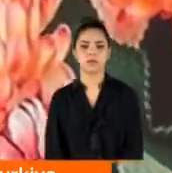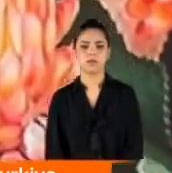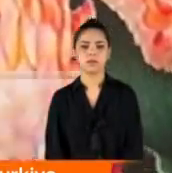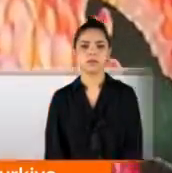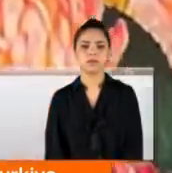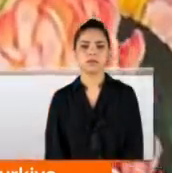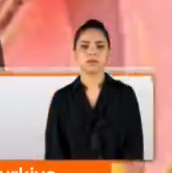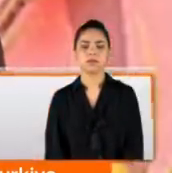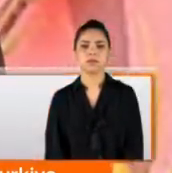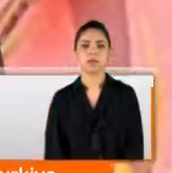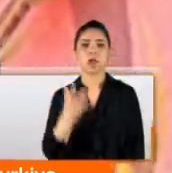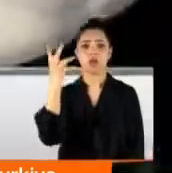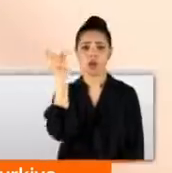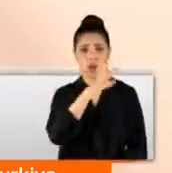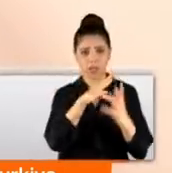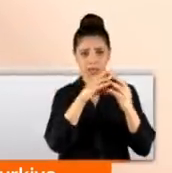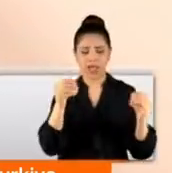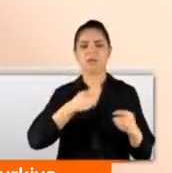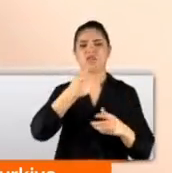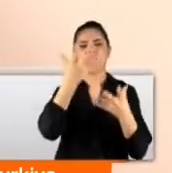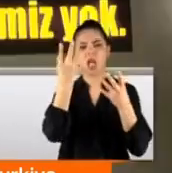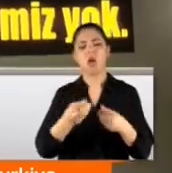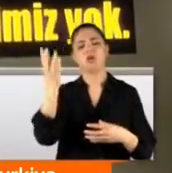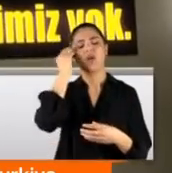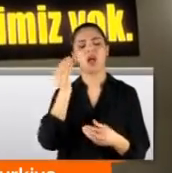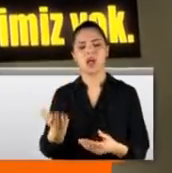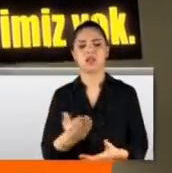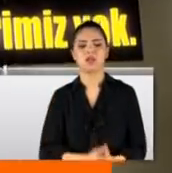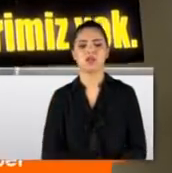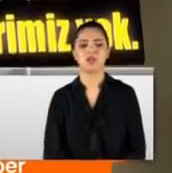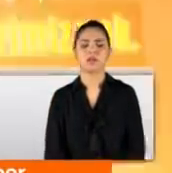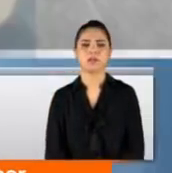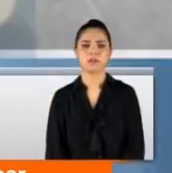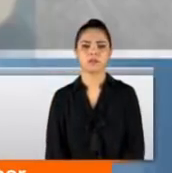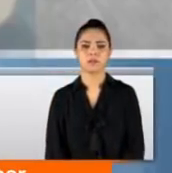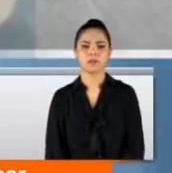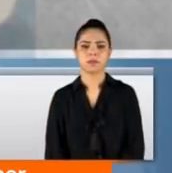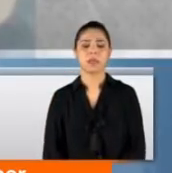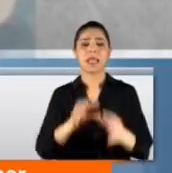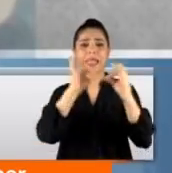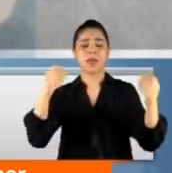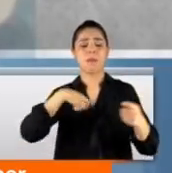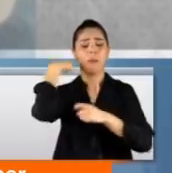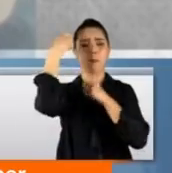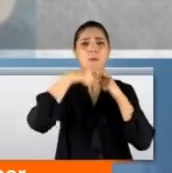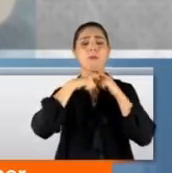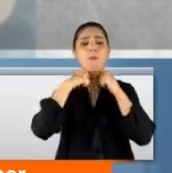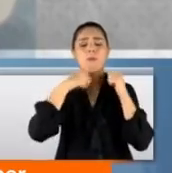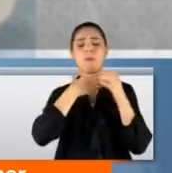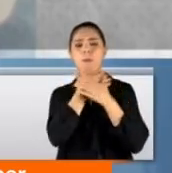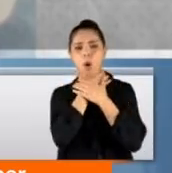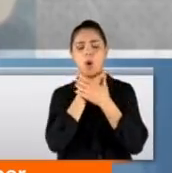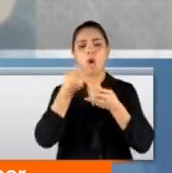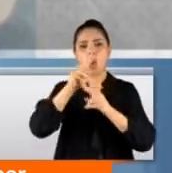4 aydır kayıptı, cinayete kurban gittiği ortaya çıktı. Bir cesetle yaşamışız, haberimiz yok. İple boğarak öldürdü. Merve Nur'u